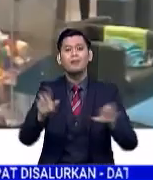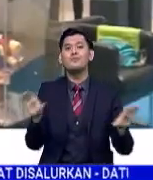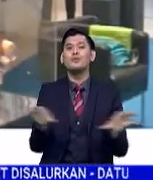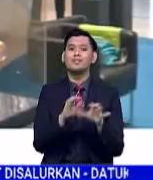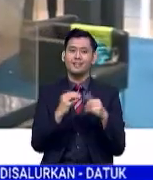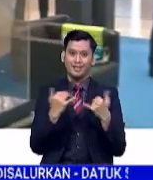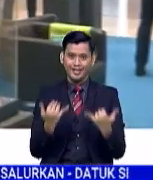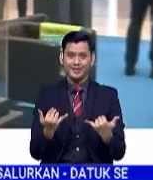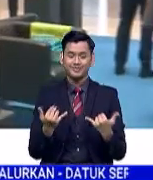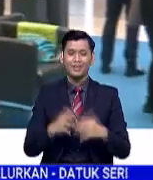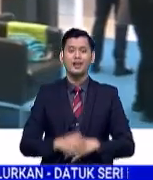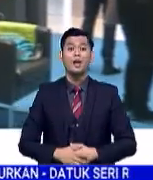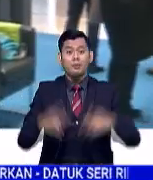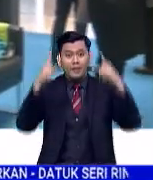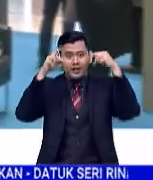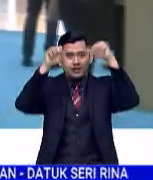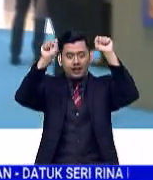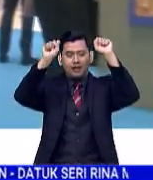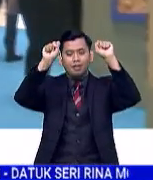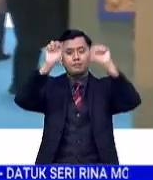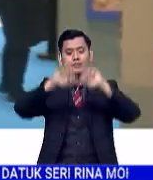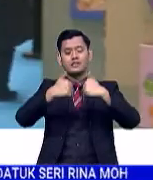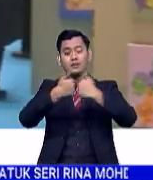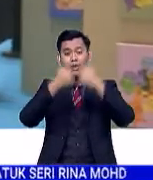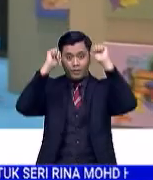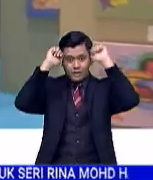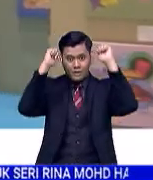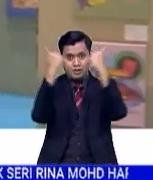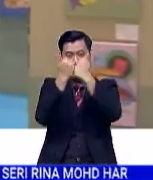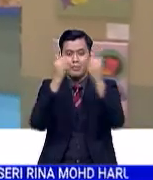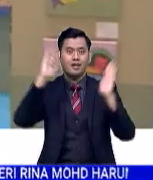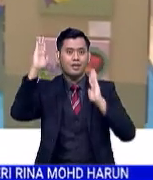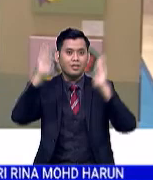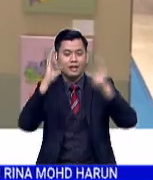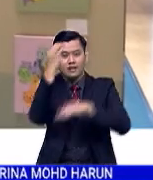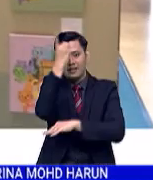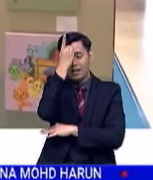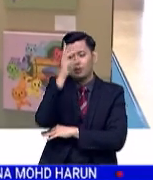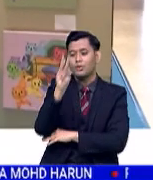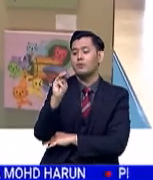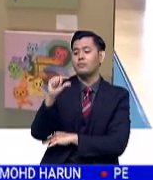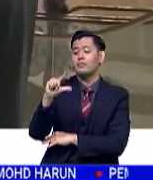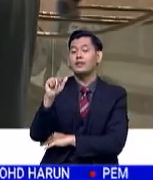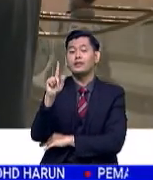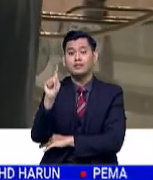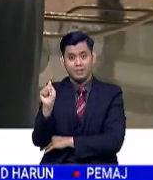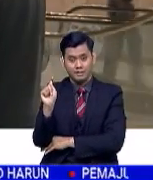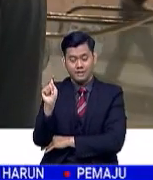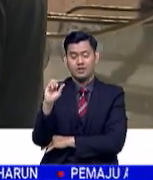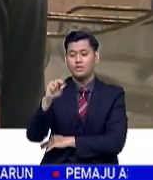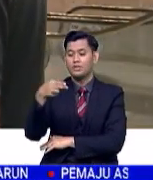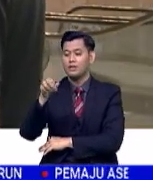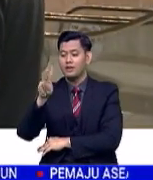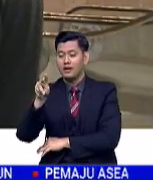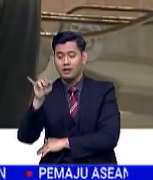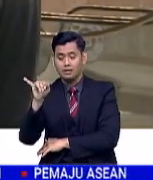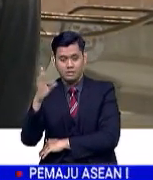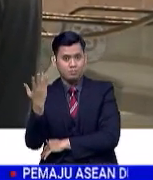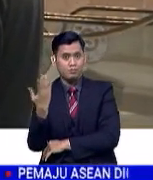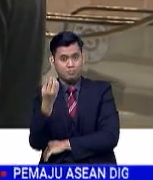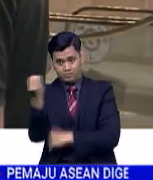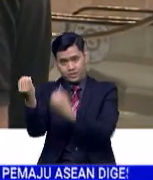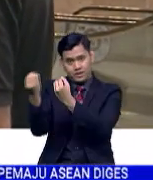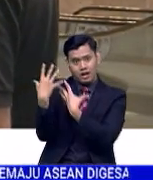ini. Presiden Persatuan Kebangsaan Autisma Malaysia, Datuk Megat Ahmad Syahrani Megat Syahrudin